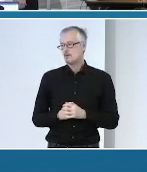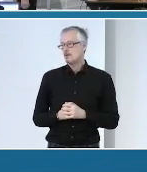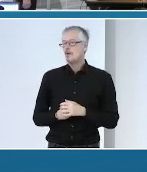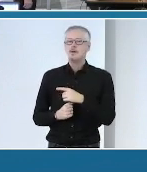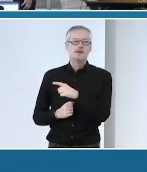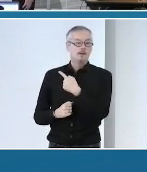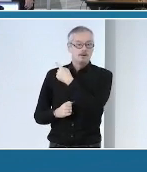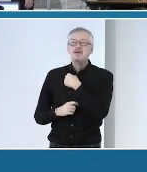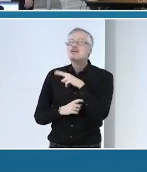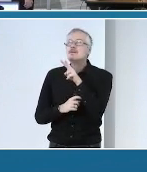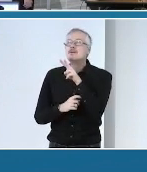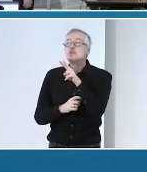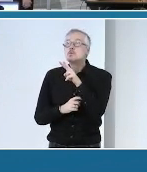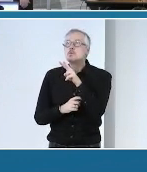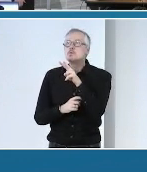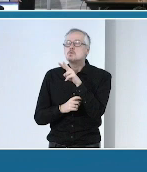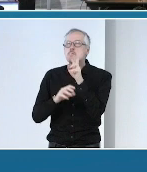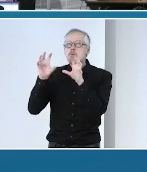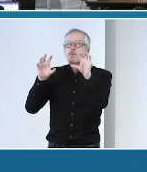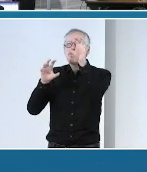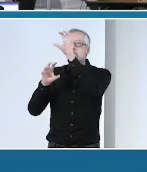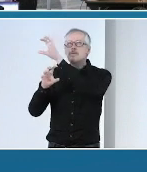c'est juste, moi, je vous ai mis